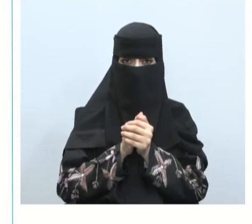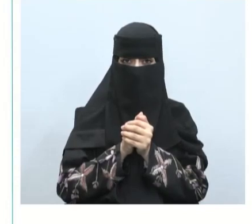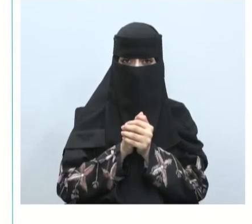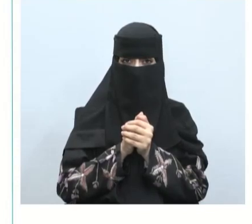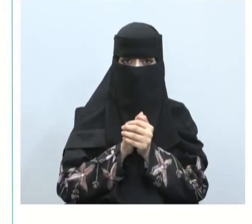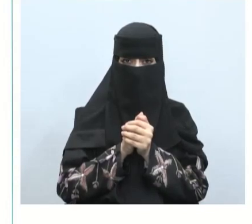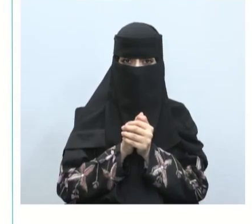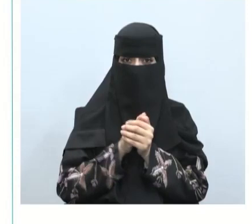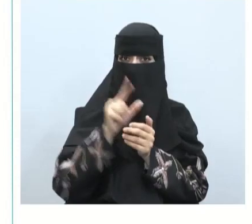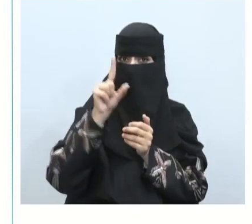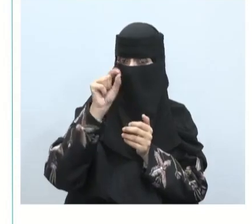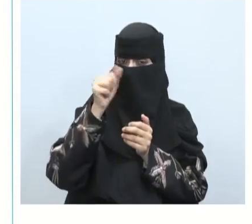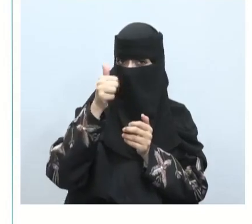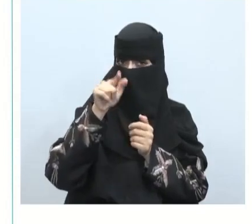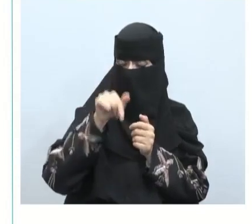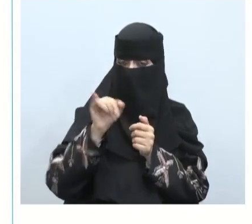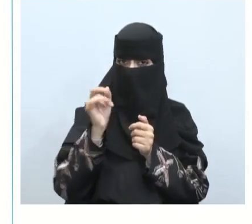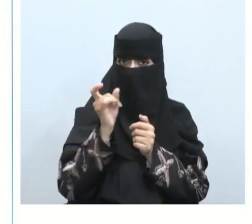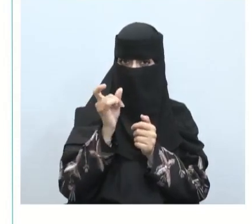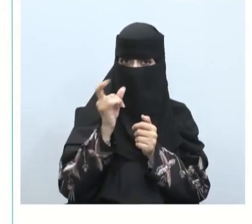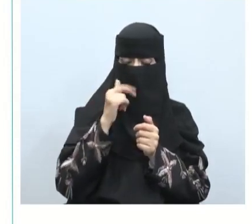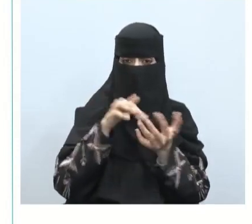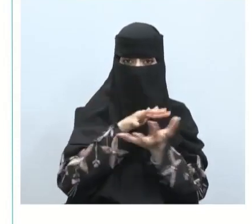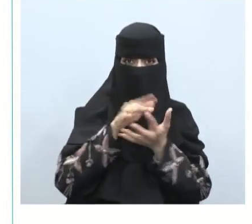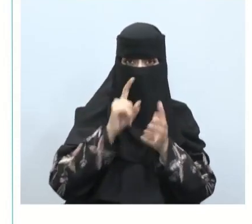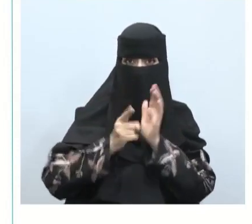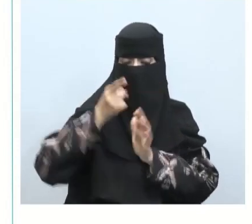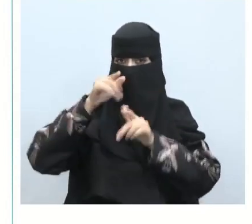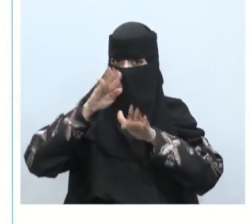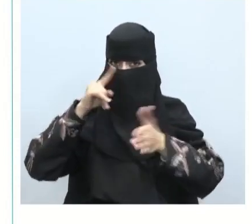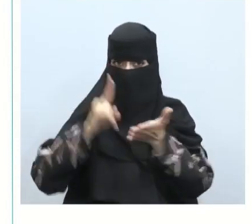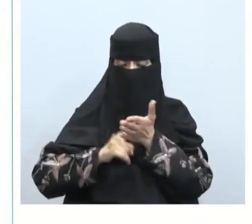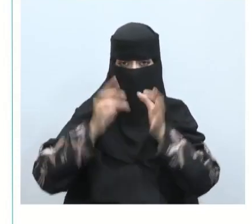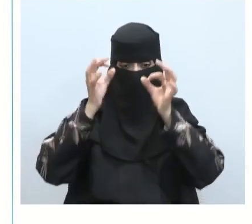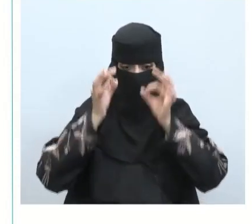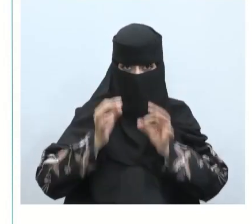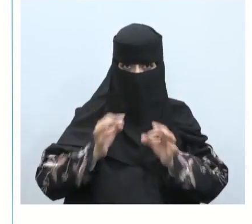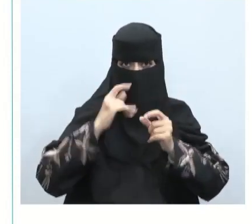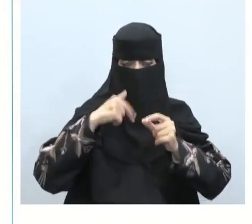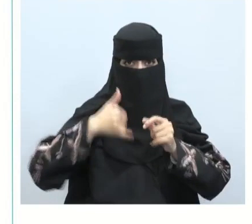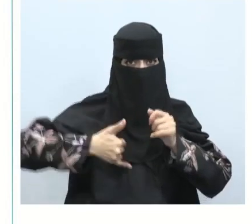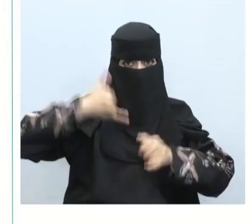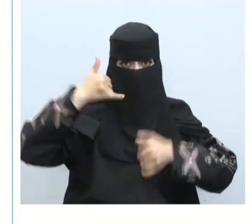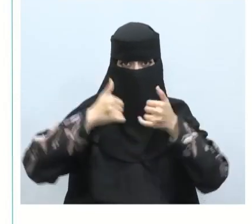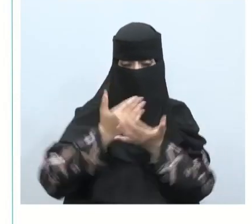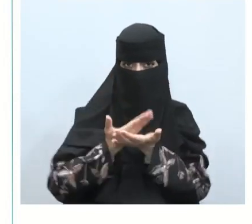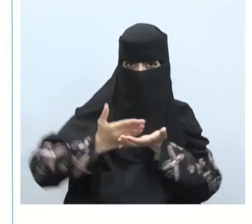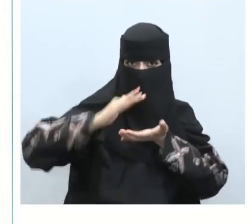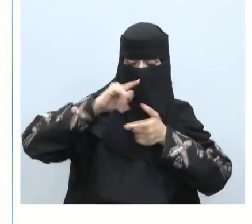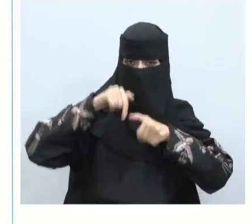الحاسب احسنتم اذا من الحلول الاوليه ان تتحقق من اتصال الطابعه